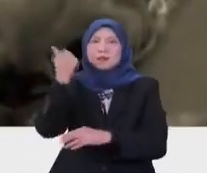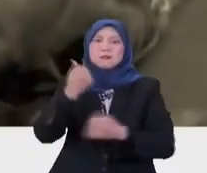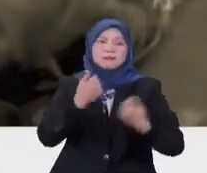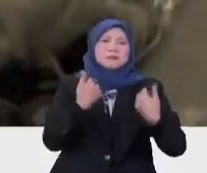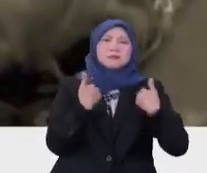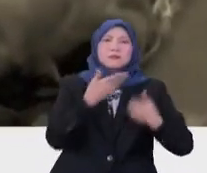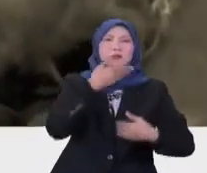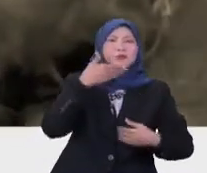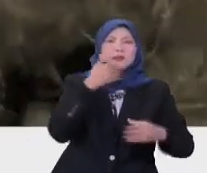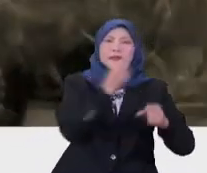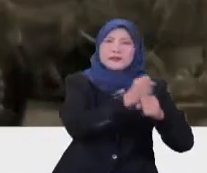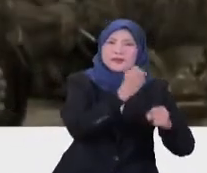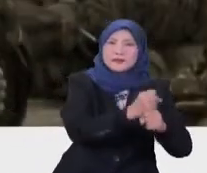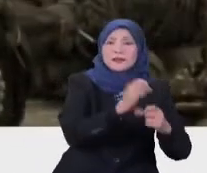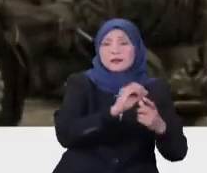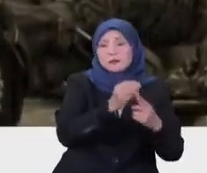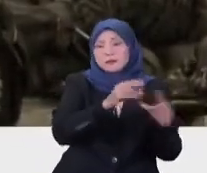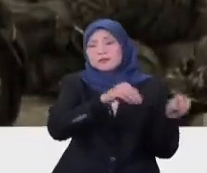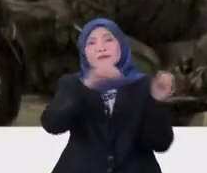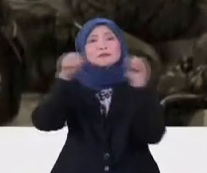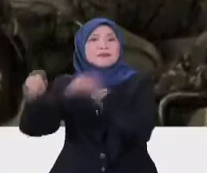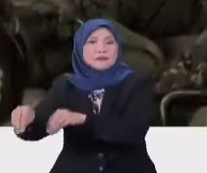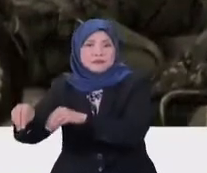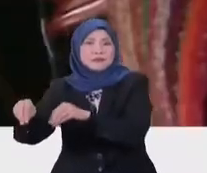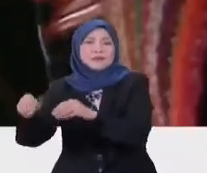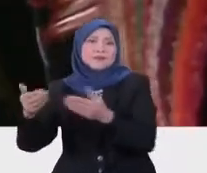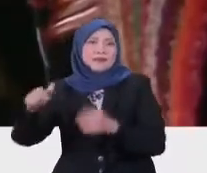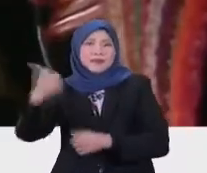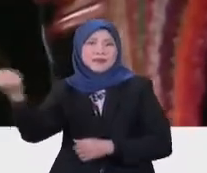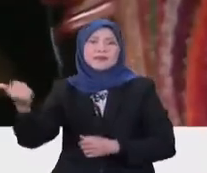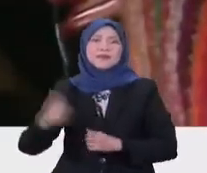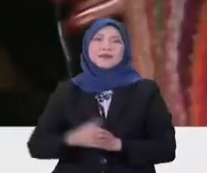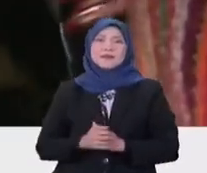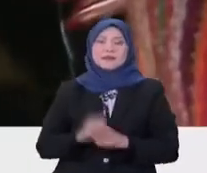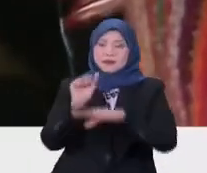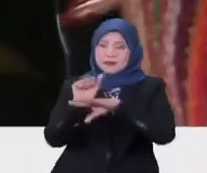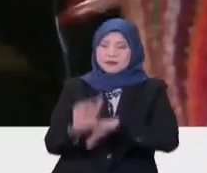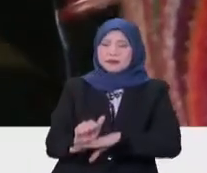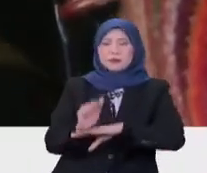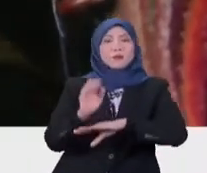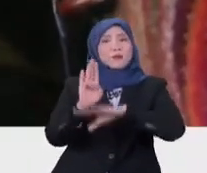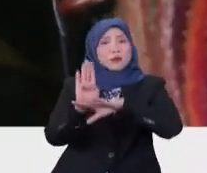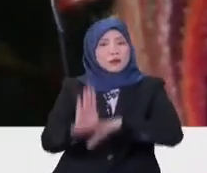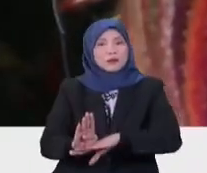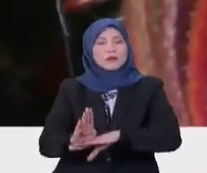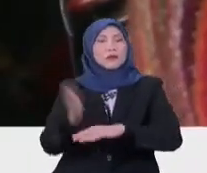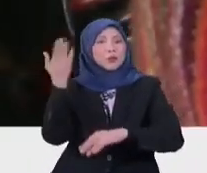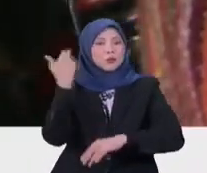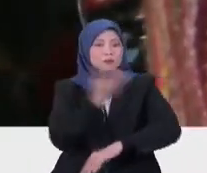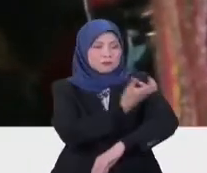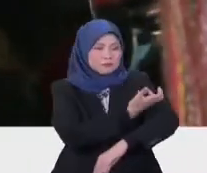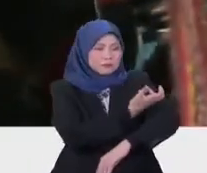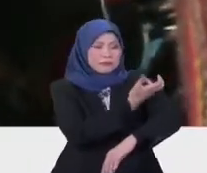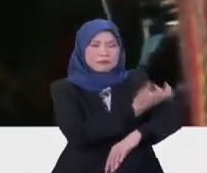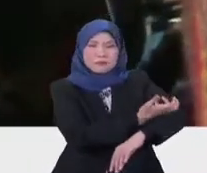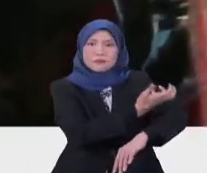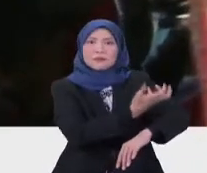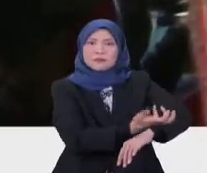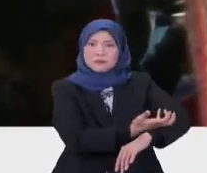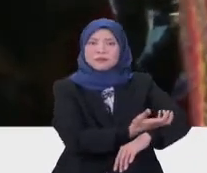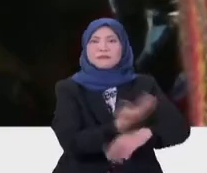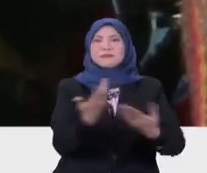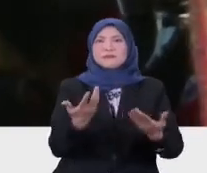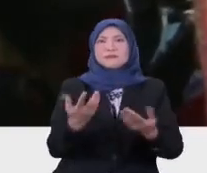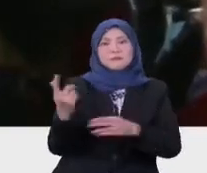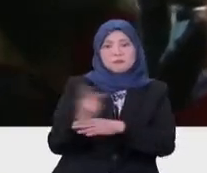pekerjaan ataupun penghijraan. Hampir keseluruhan adat budaya ini dahulunya diperturunkan secara lisan, praktikal